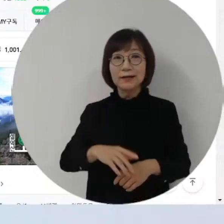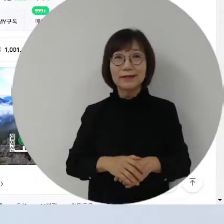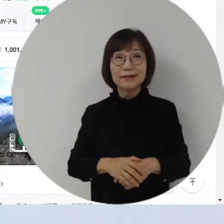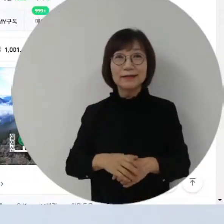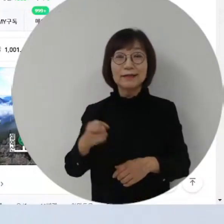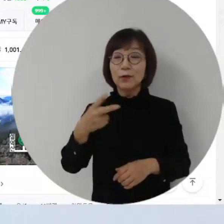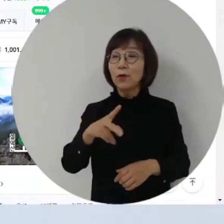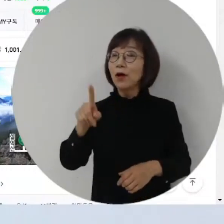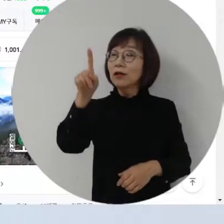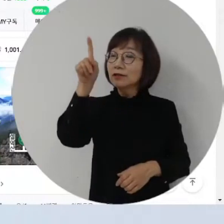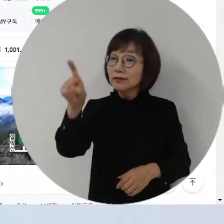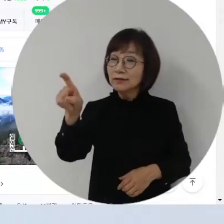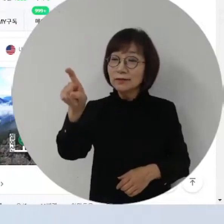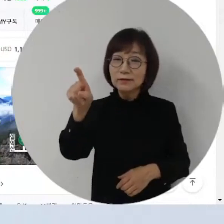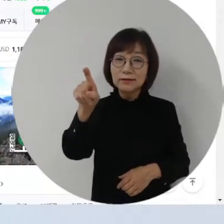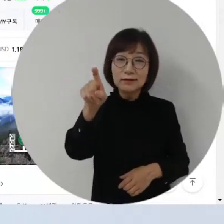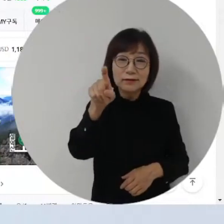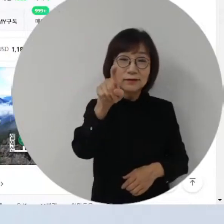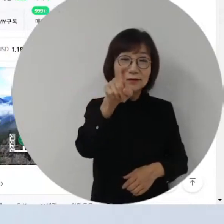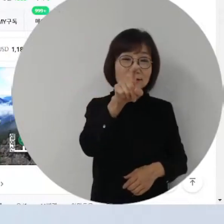수 있다.